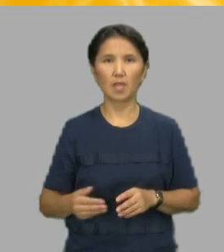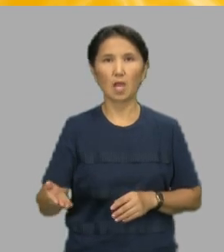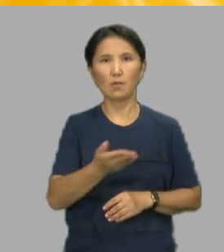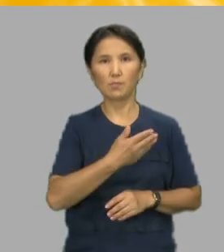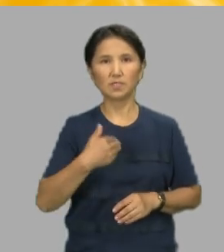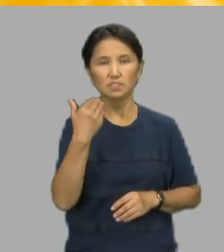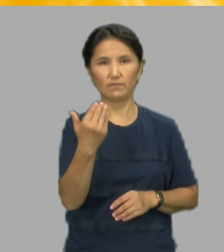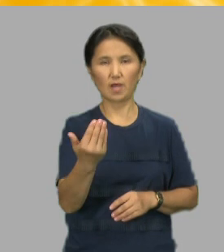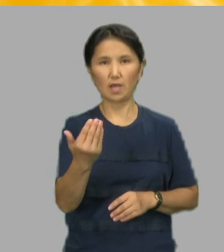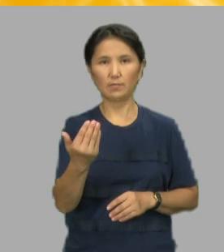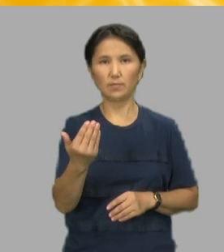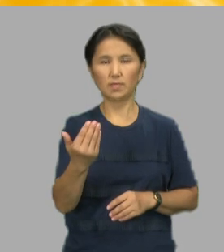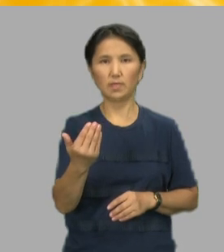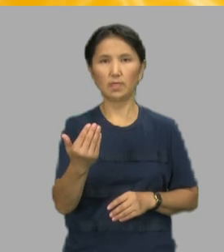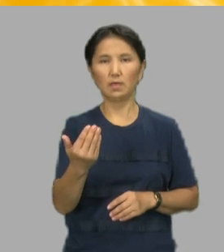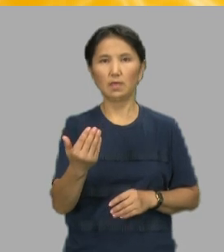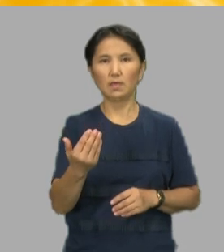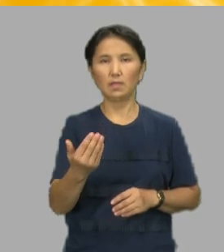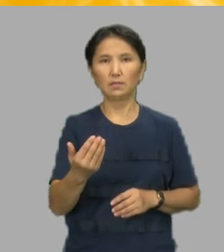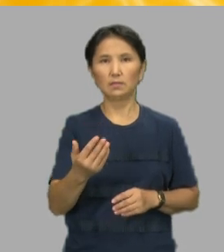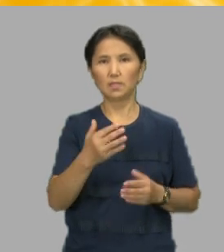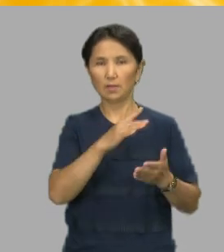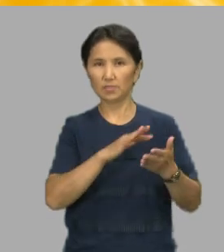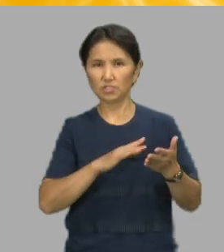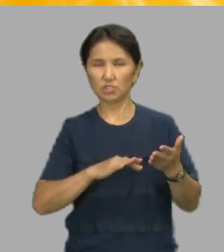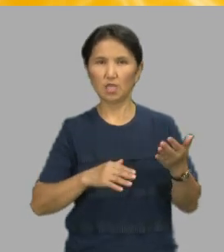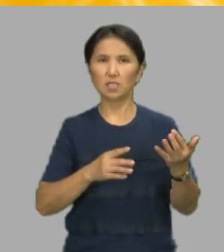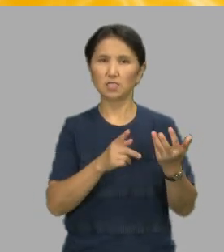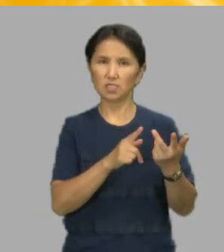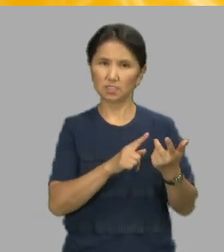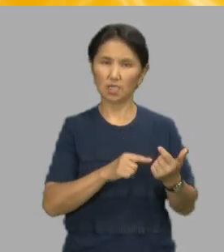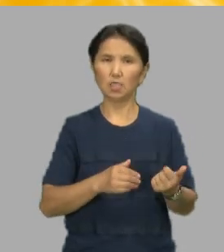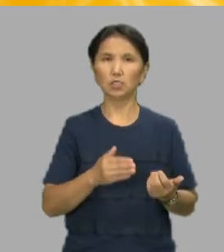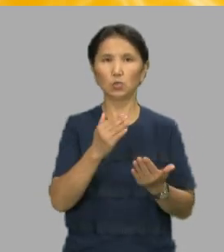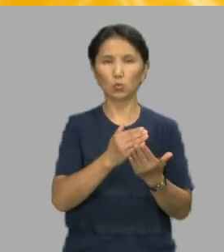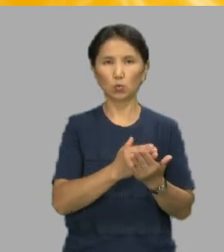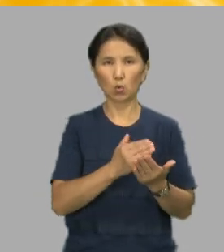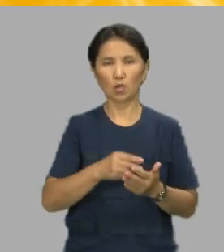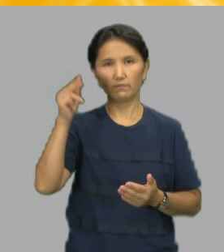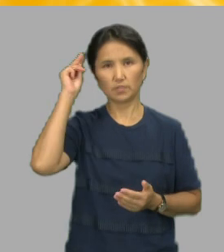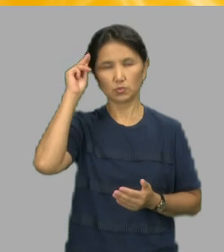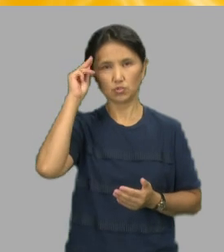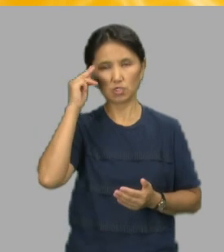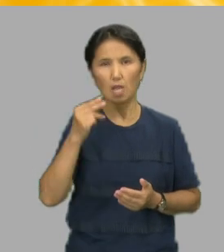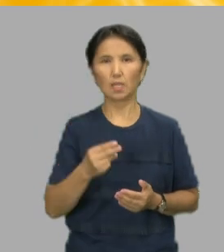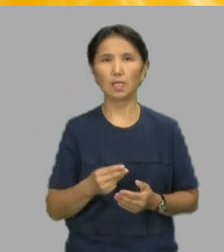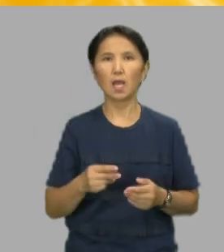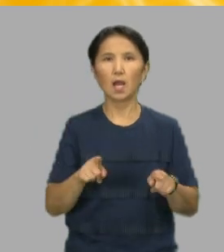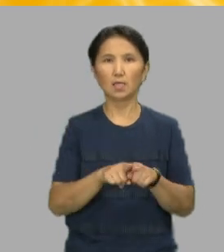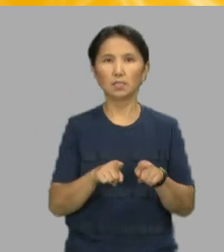Мы с вами на протяжении нескольких уроков изучали однородные